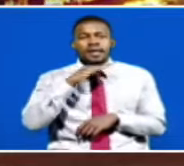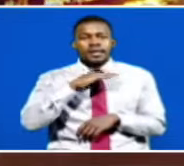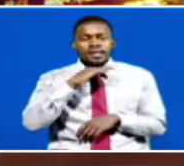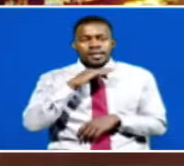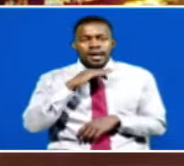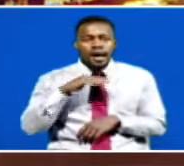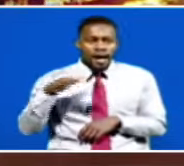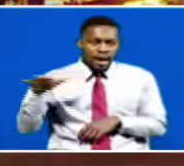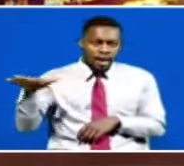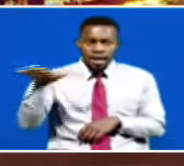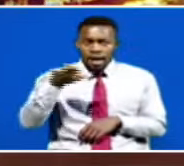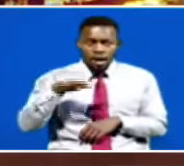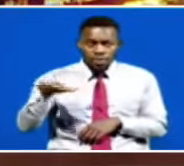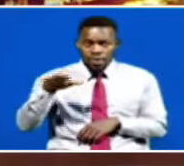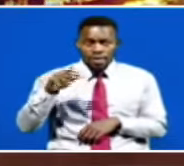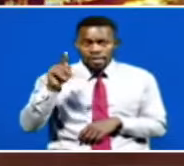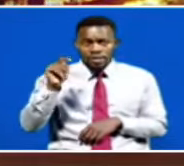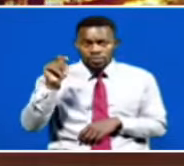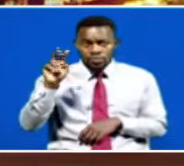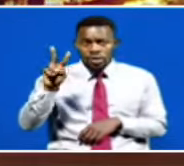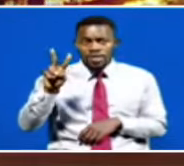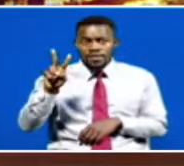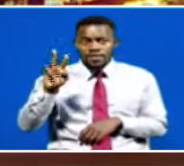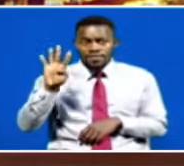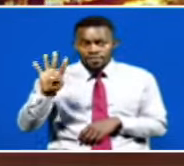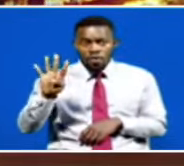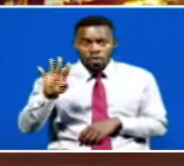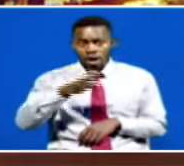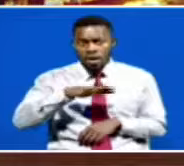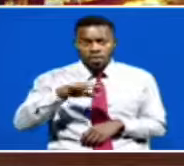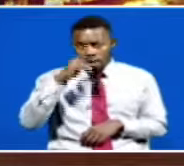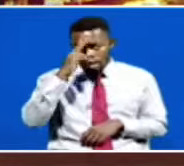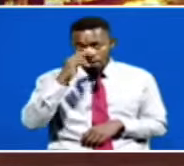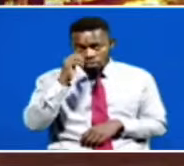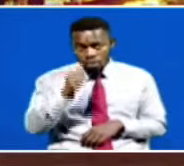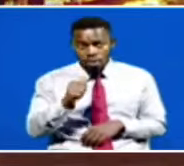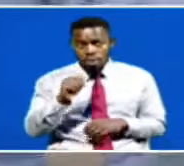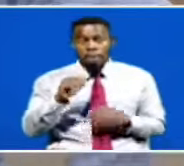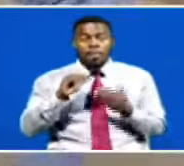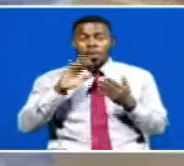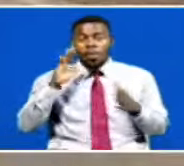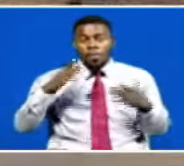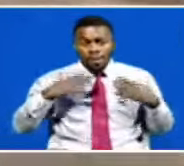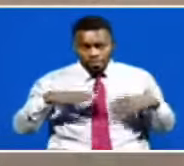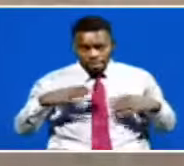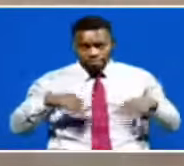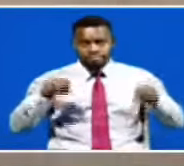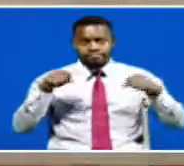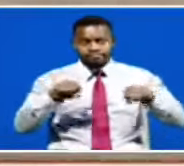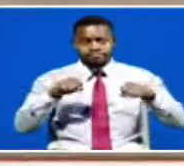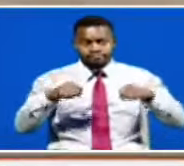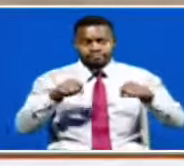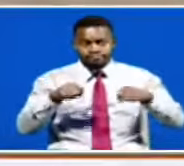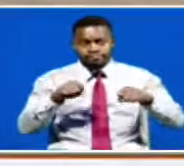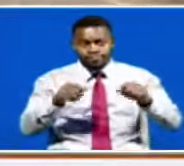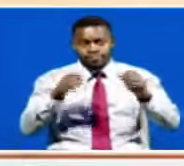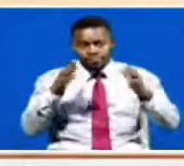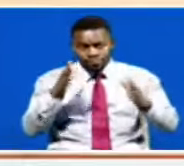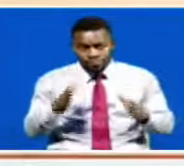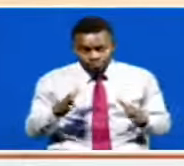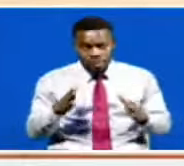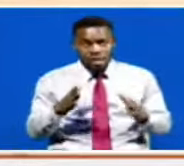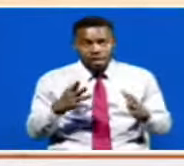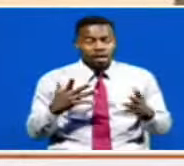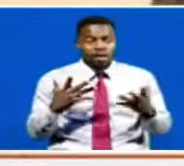katika mtaa wa K24 mjini Narok. Waandamanaji hao, wengi wao wakiwa ni wahudumu wa bodaboda, walikuwa wamemnasa